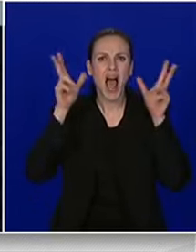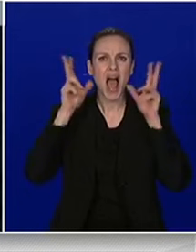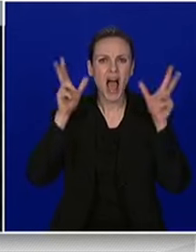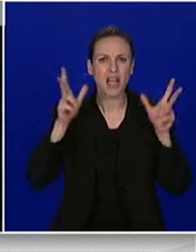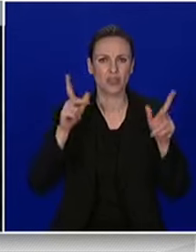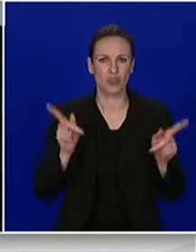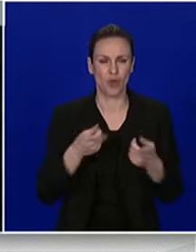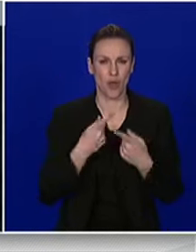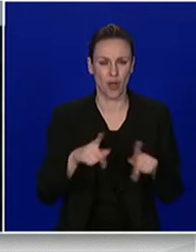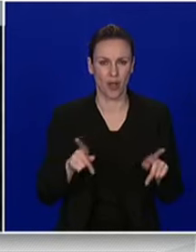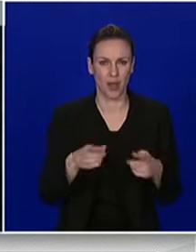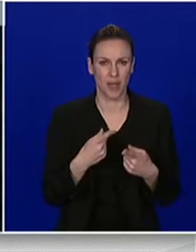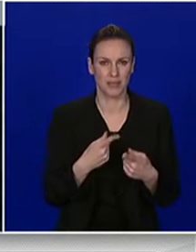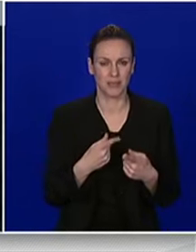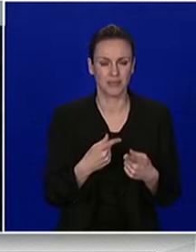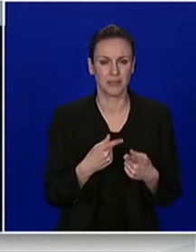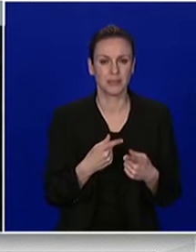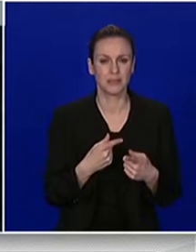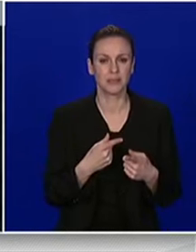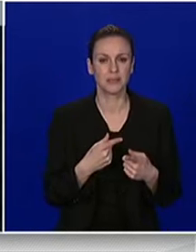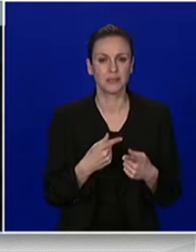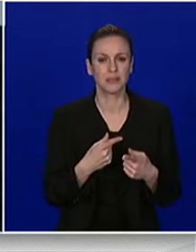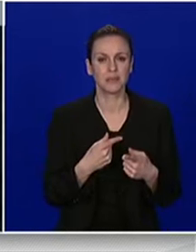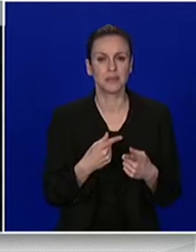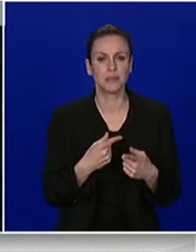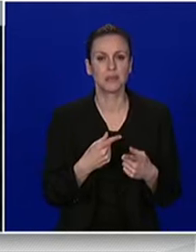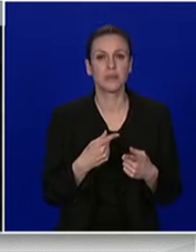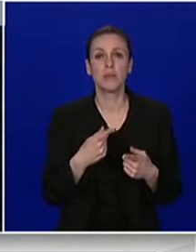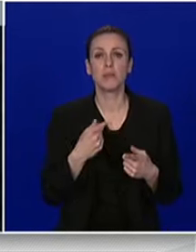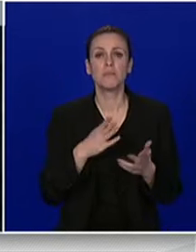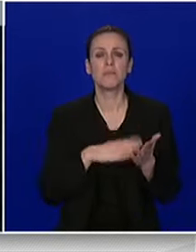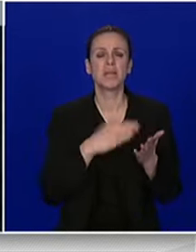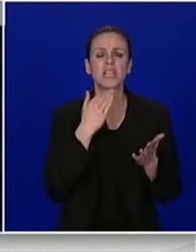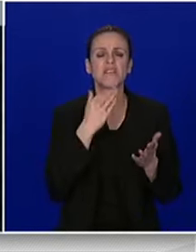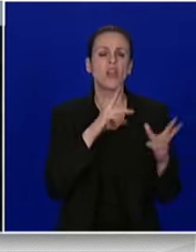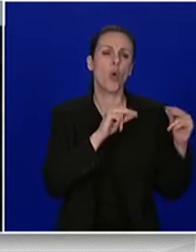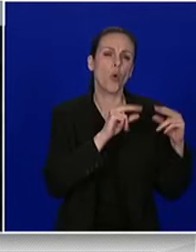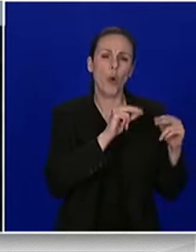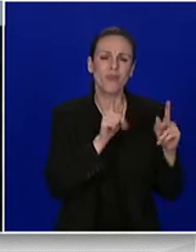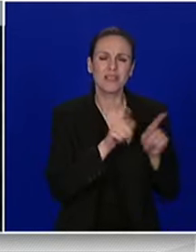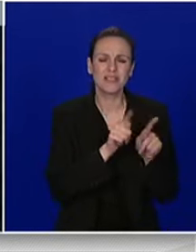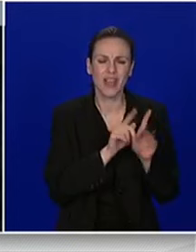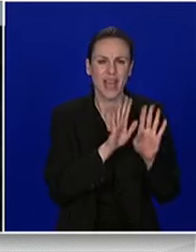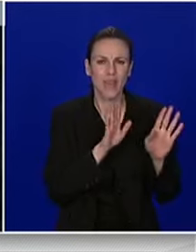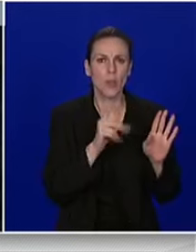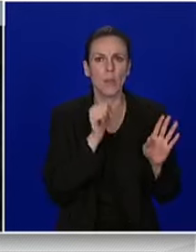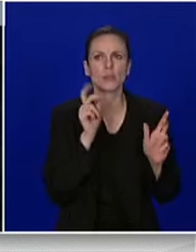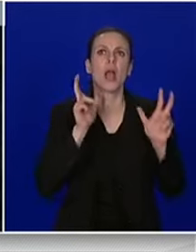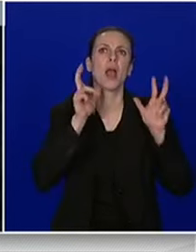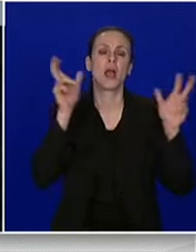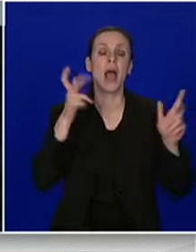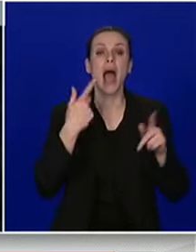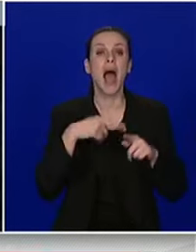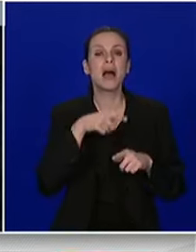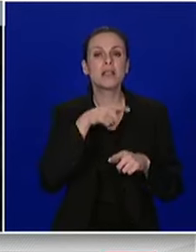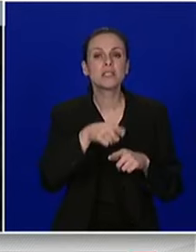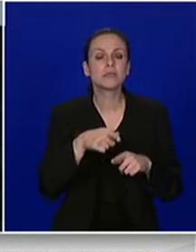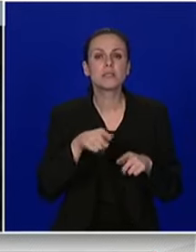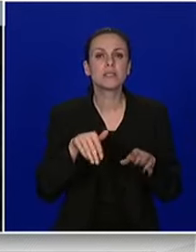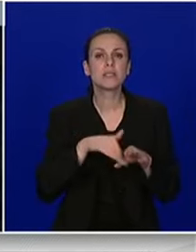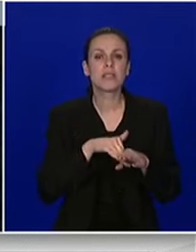glazbe ili može i nečije govora, svejedno, ali to znači u praksi